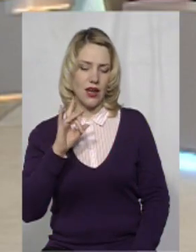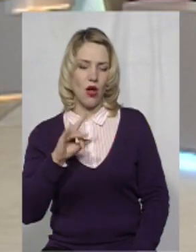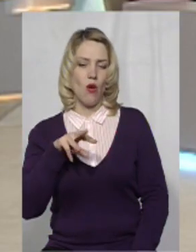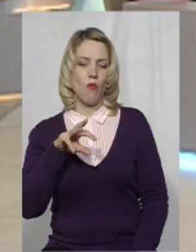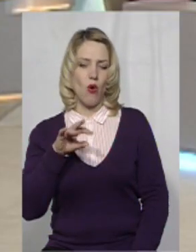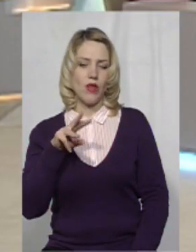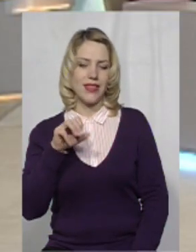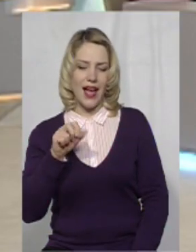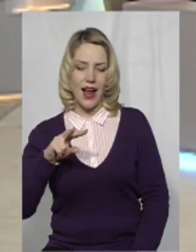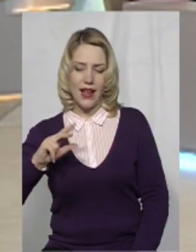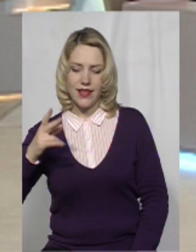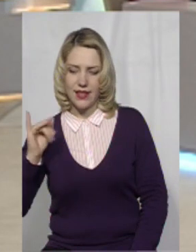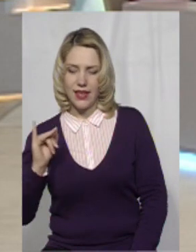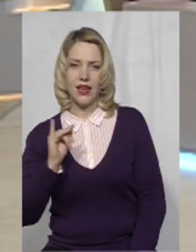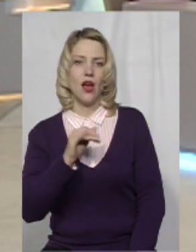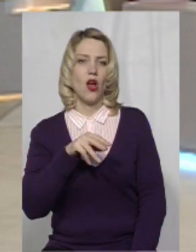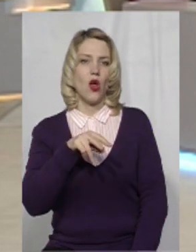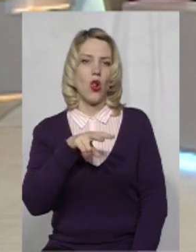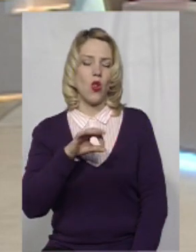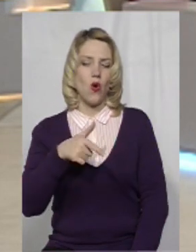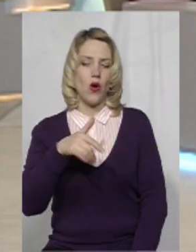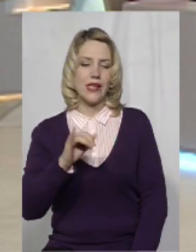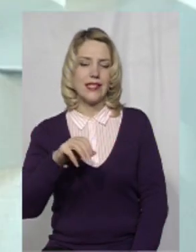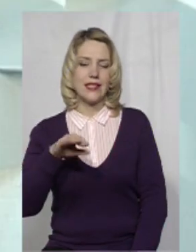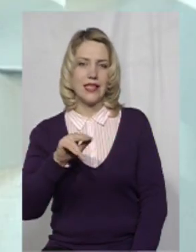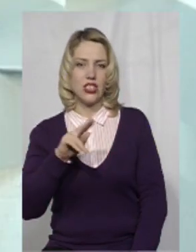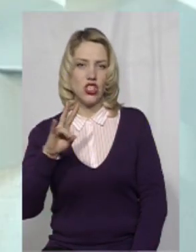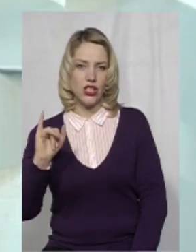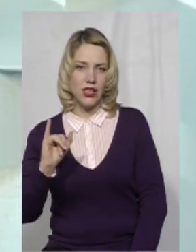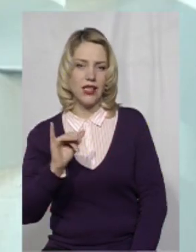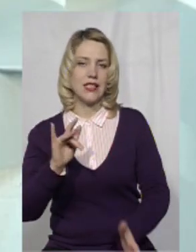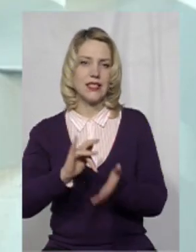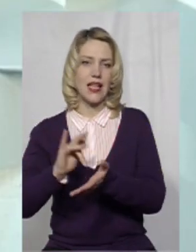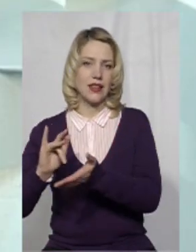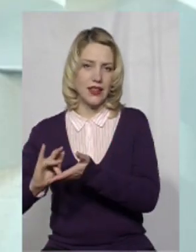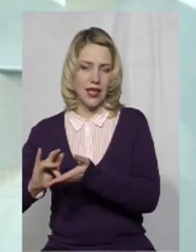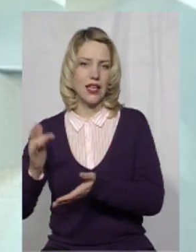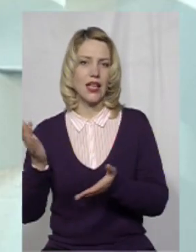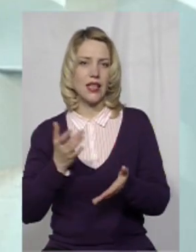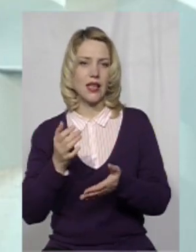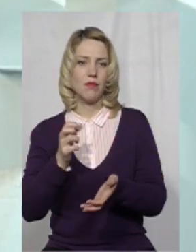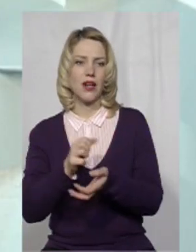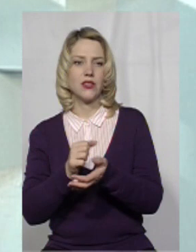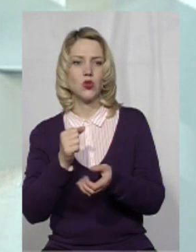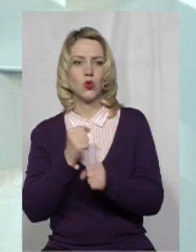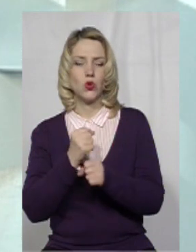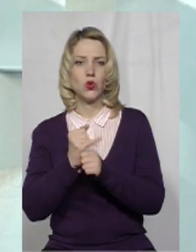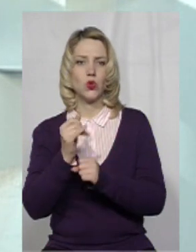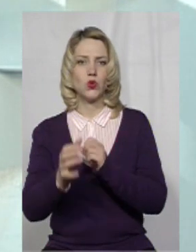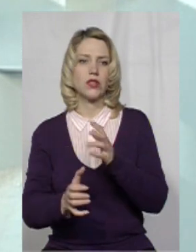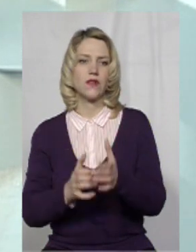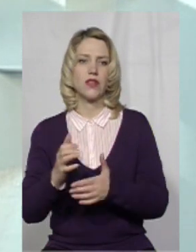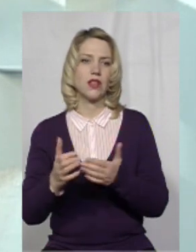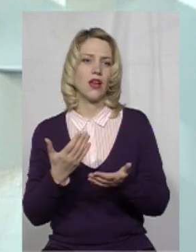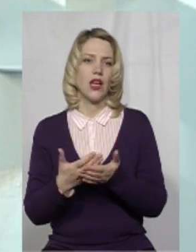інтермодальні логістичні хаби або логістичні центри, ну, тобто, які сьогодні працюють, тобто, в яких працює у світі, наприклад, там ще один